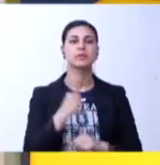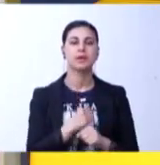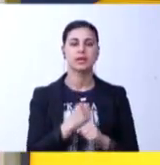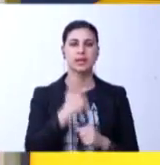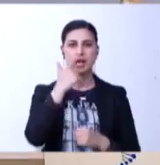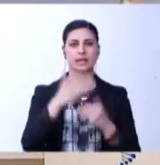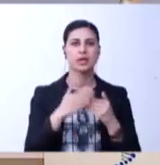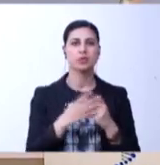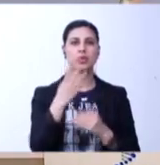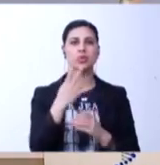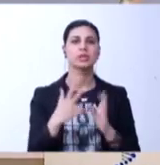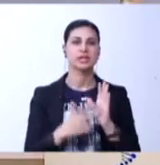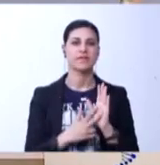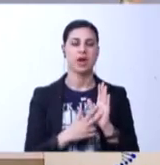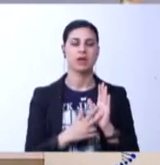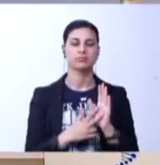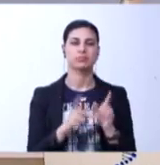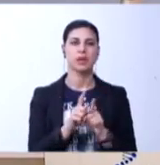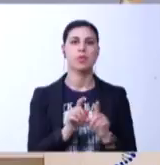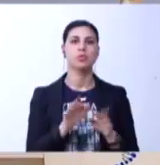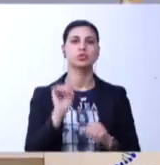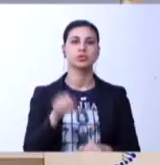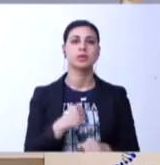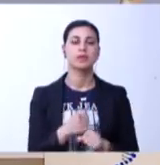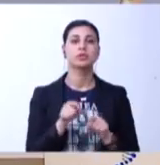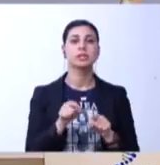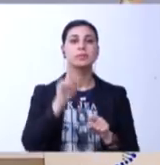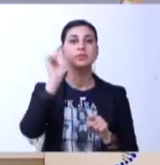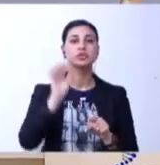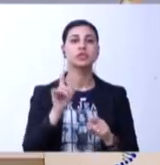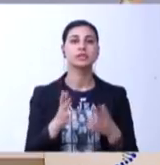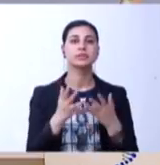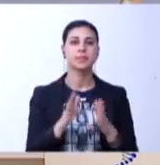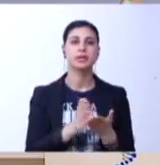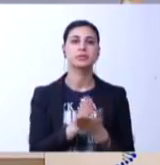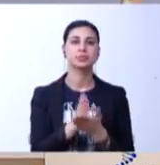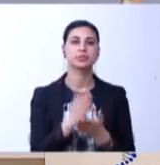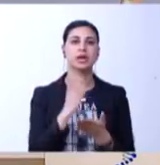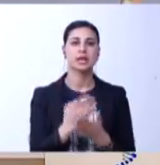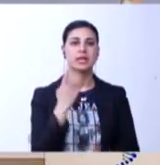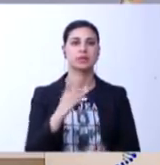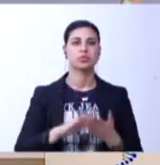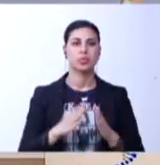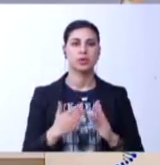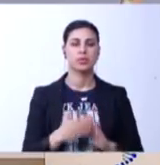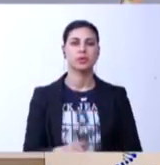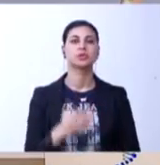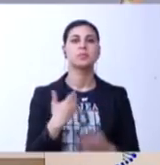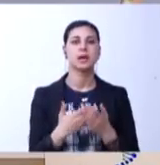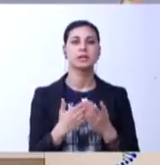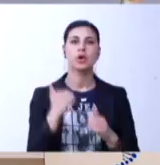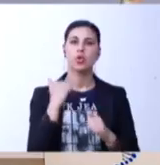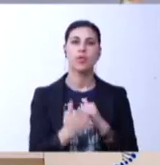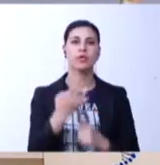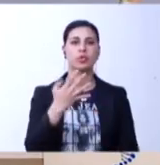დაახლოებით 4-დან 8 მოძრაობამდე შეგვიძლია გავაკეთოთ და იმ სიხშირით, რაც უფრო დიდი ხანი ხართ ერთ მდგომარეობაში. მაგალითად,